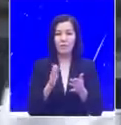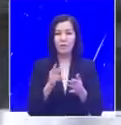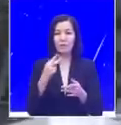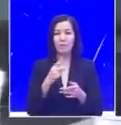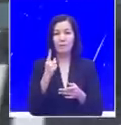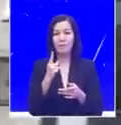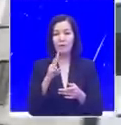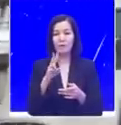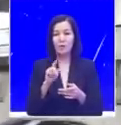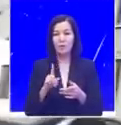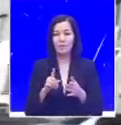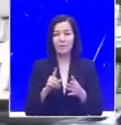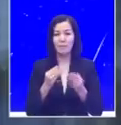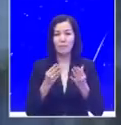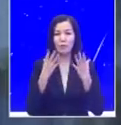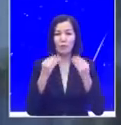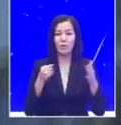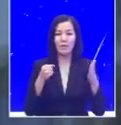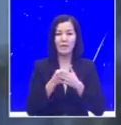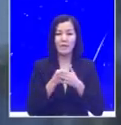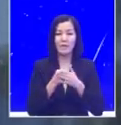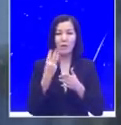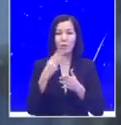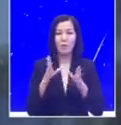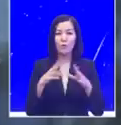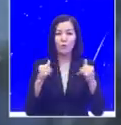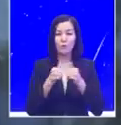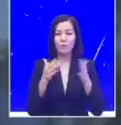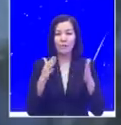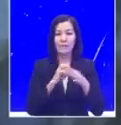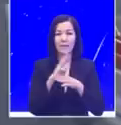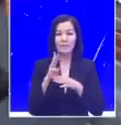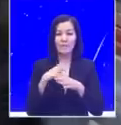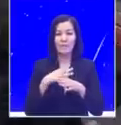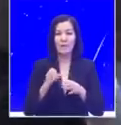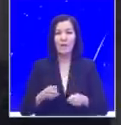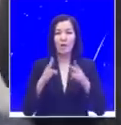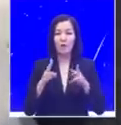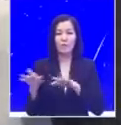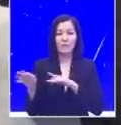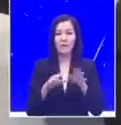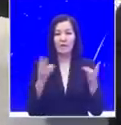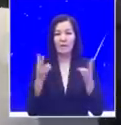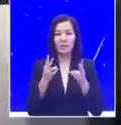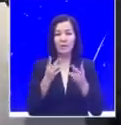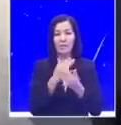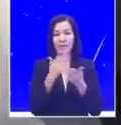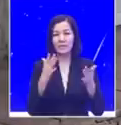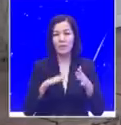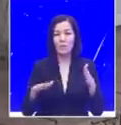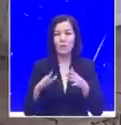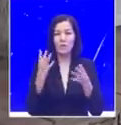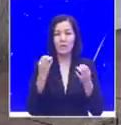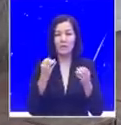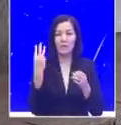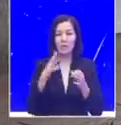21 наурыздан бүгінгі күнге дейін жетісулық автоеріктілер 30 отбасын қамтыған. Алдағы уақытта қауіпсіздік мақсатындағы қажетті заттарды өңірдегі